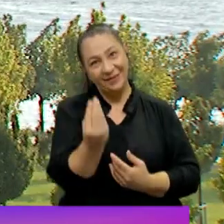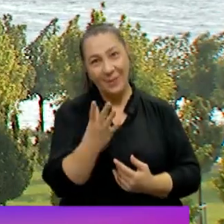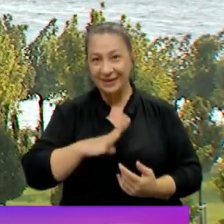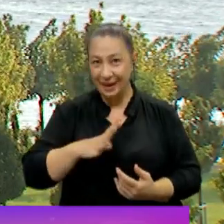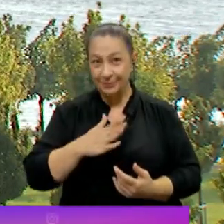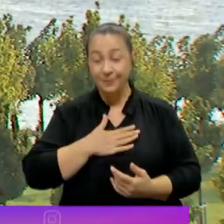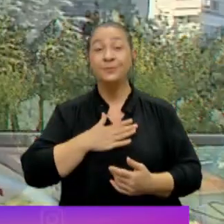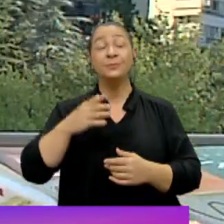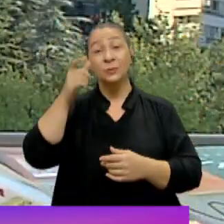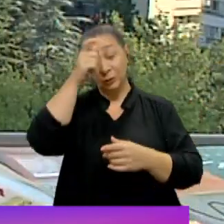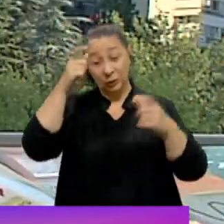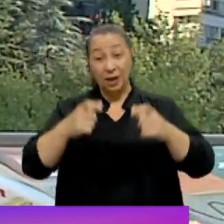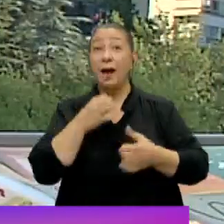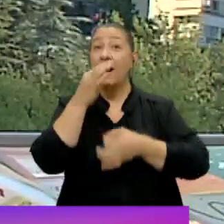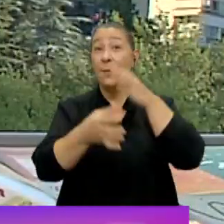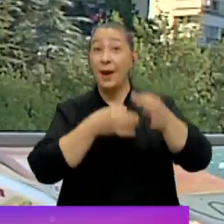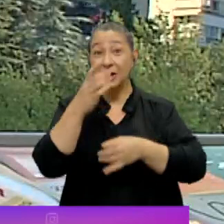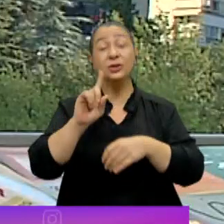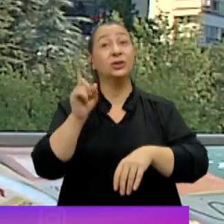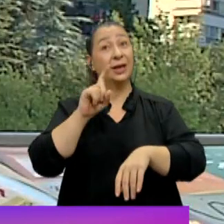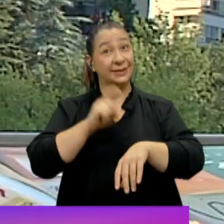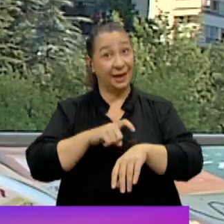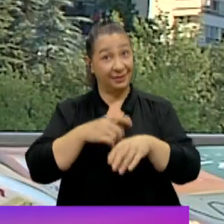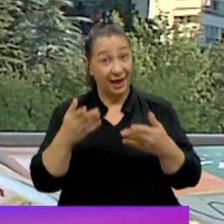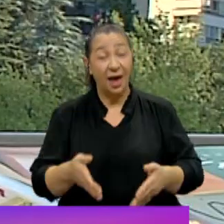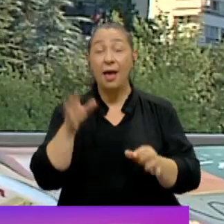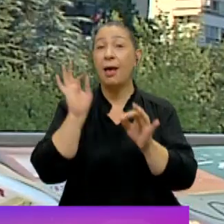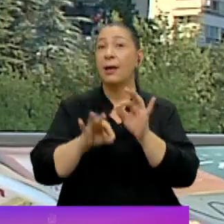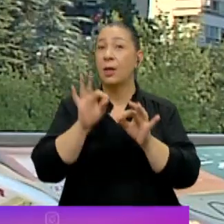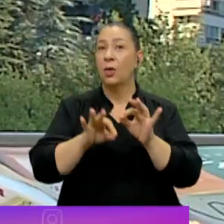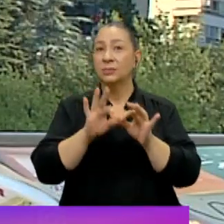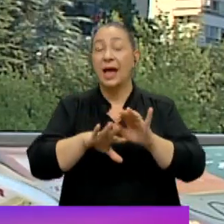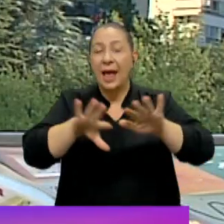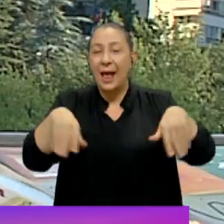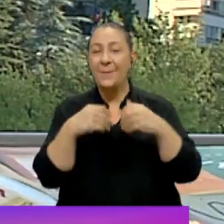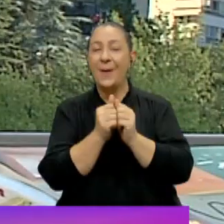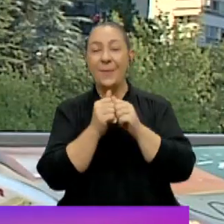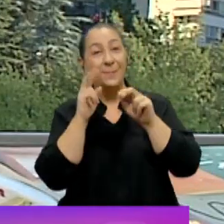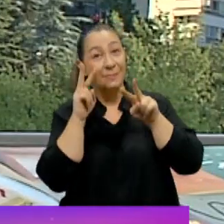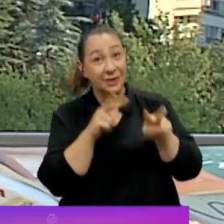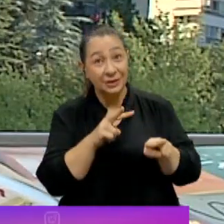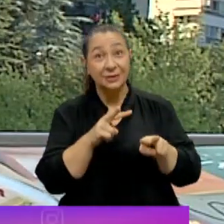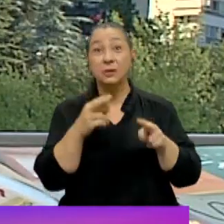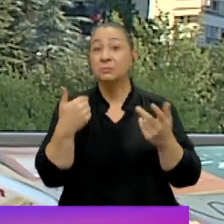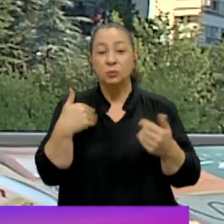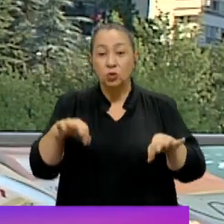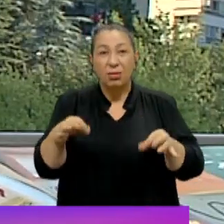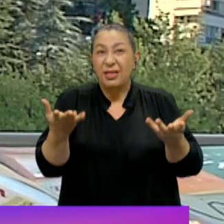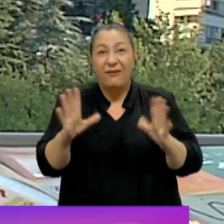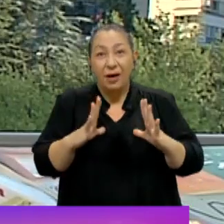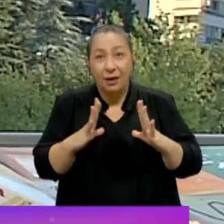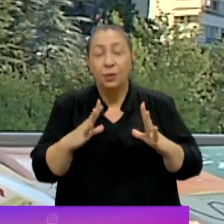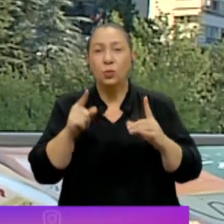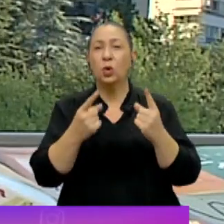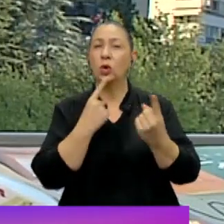paylaşalım. Memleketten haberler vereceğiz Çalar Saat'te. Ekonomimize hep birlikte bakacağız. Durumumuz nedir?